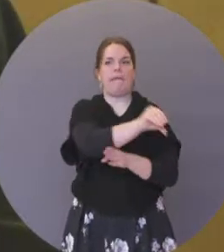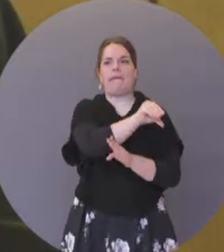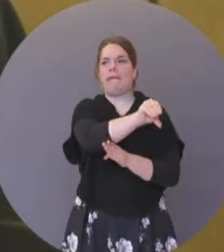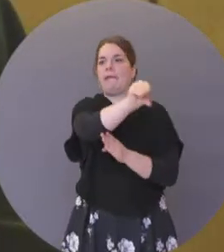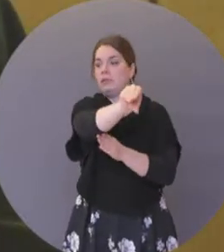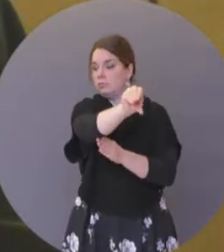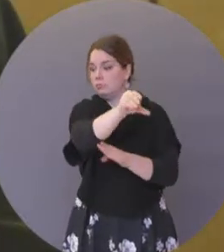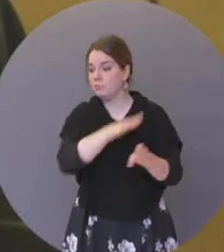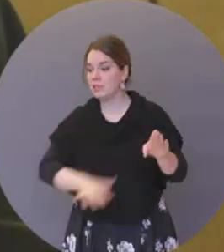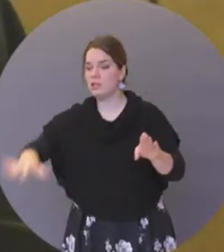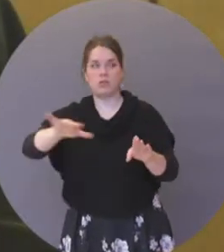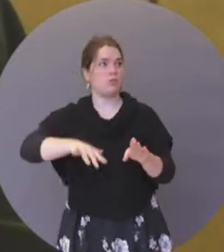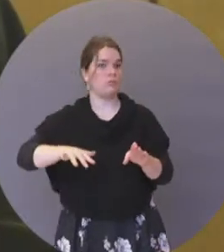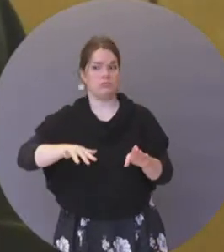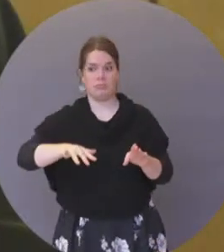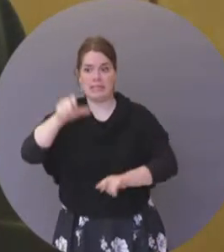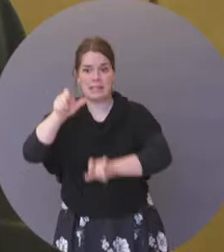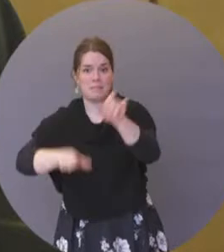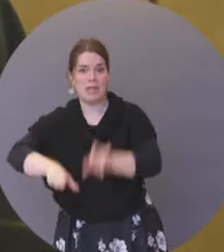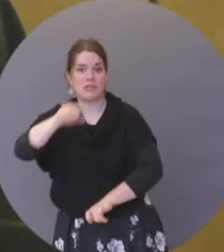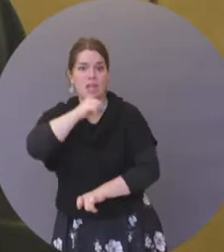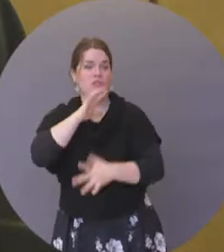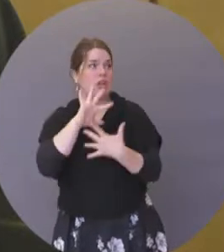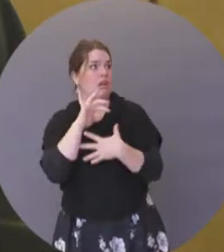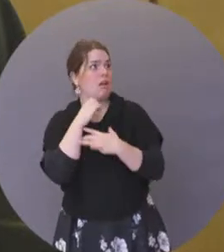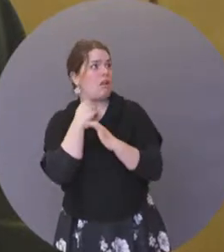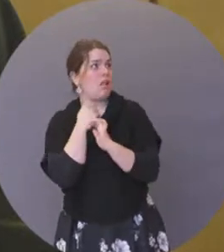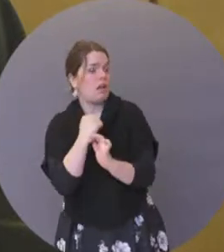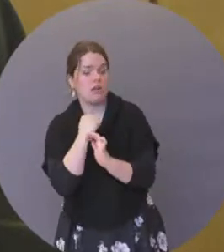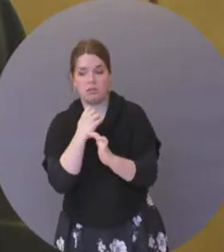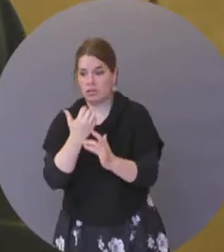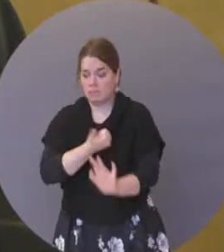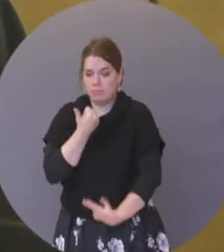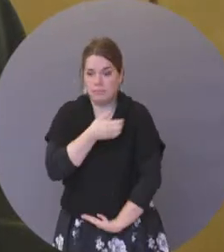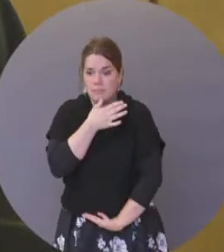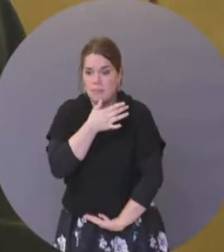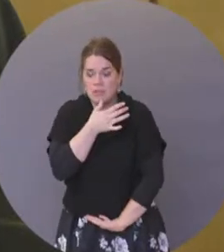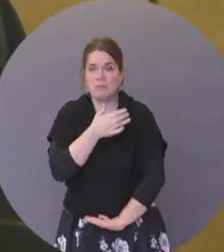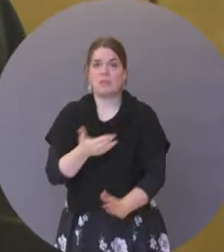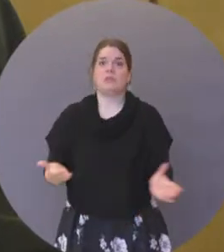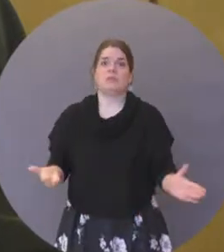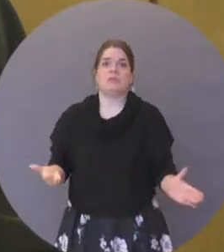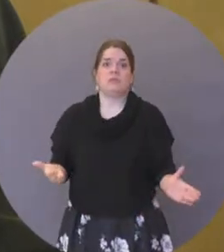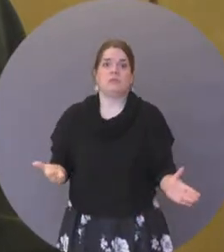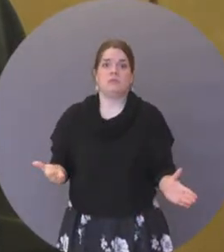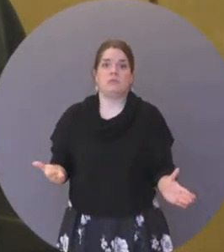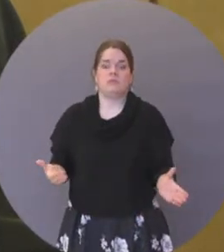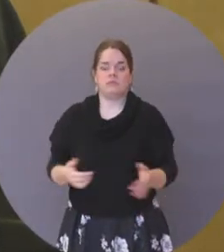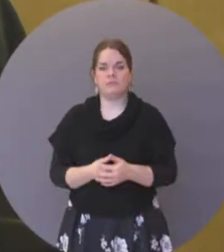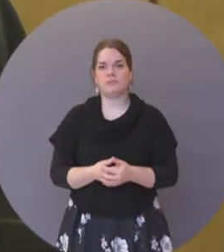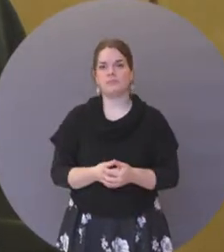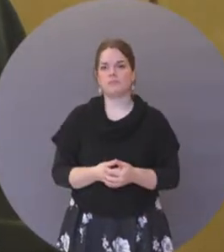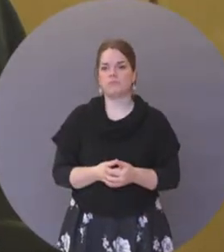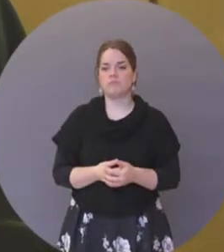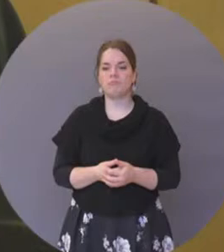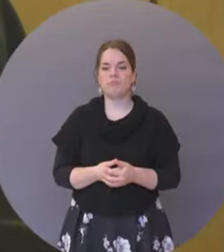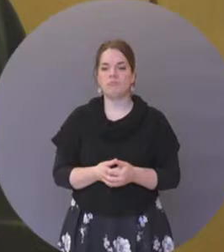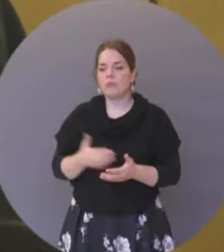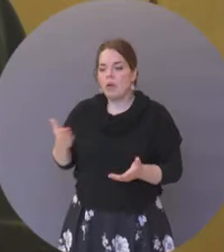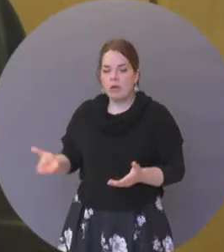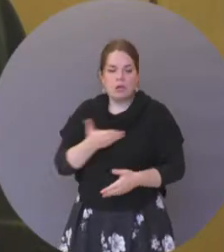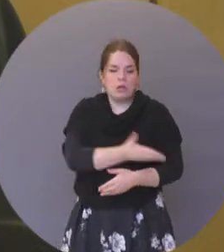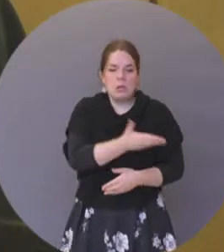la dépendance le dos des bénéficiaires d'autres encore on sait pas comment les qualifier peut-être